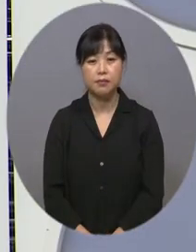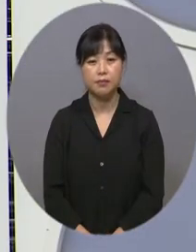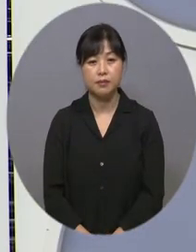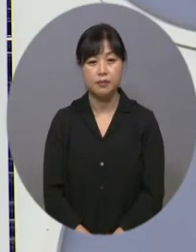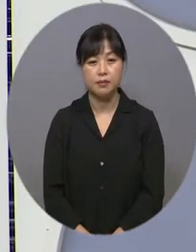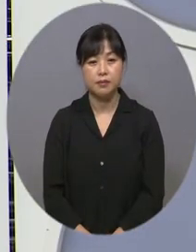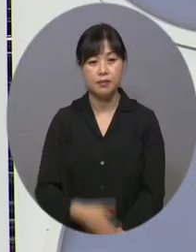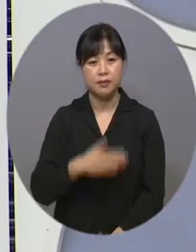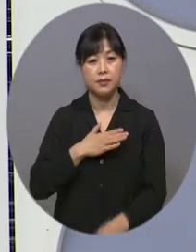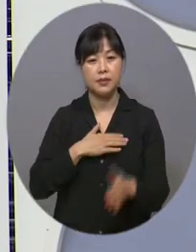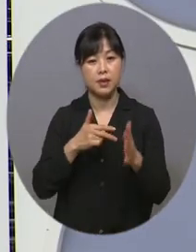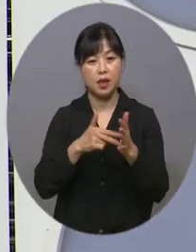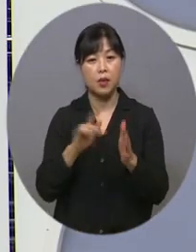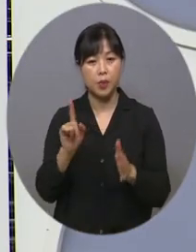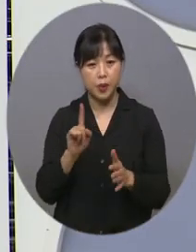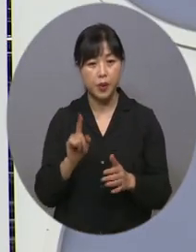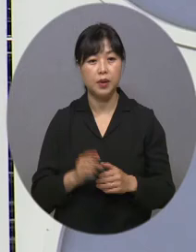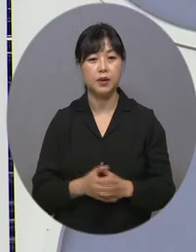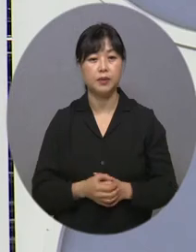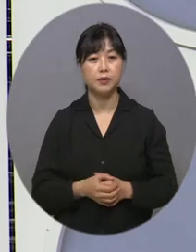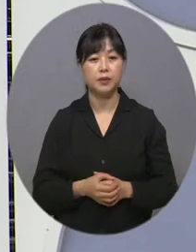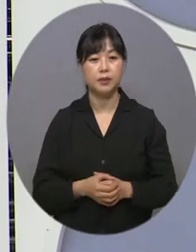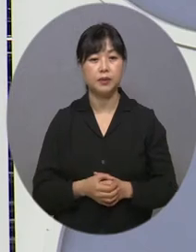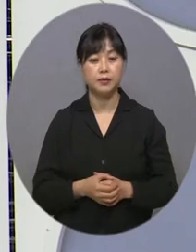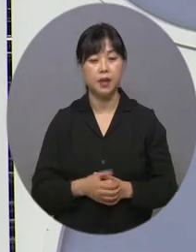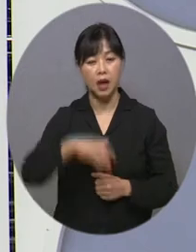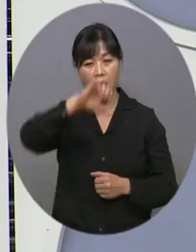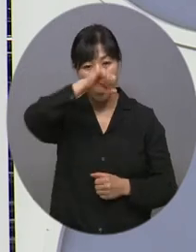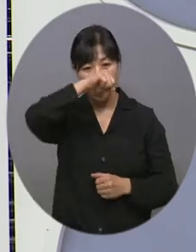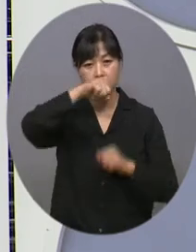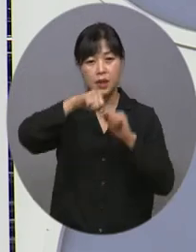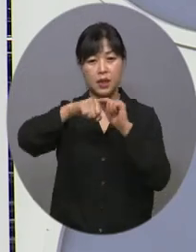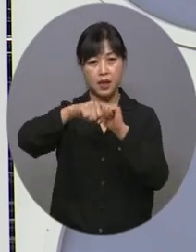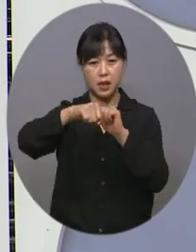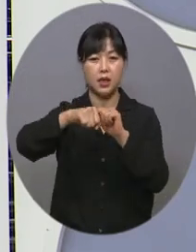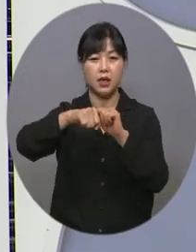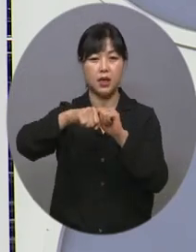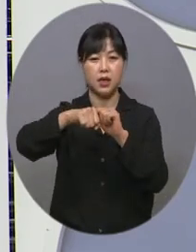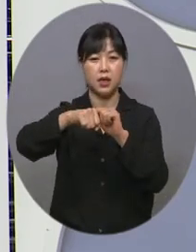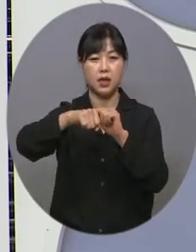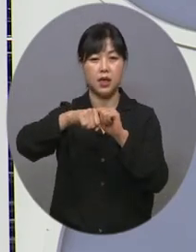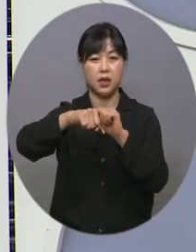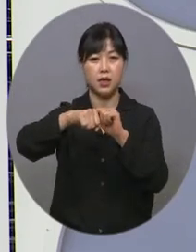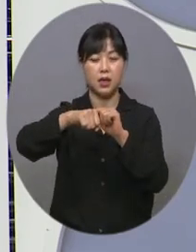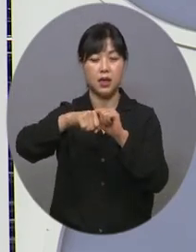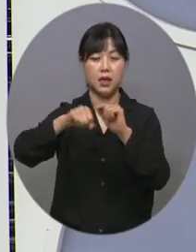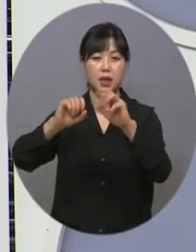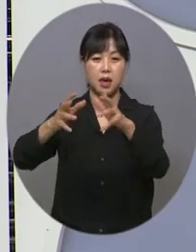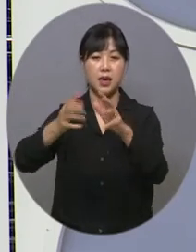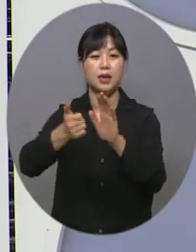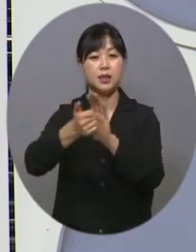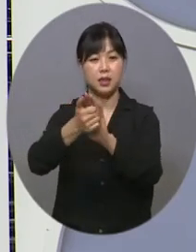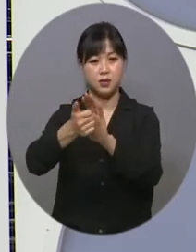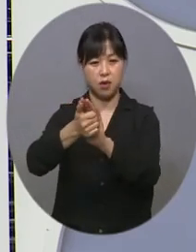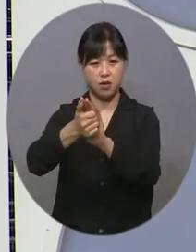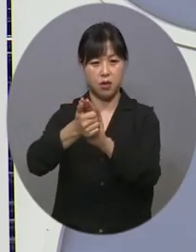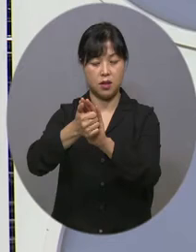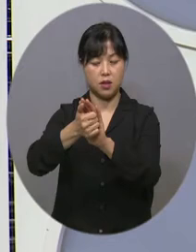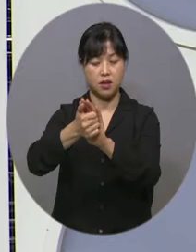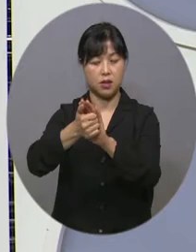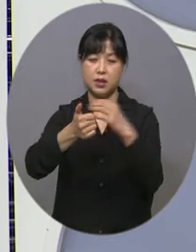저희 재단은 사실은 이제 그 아프리카에 대한 어떤 지원이나 원조를 하는 기관은 아니고요. 예,